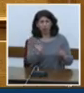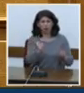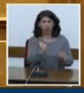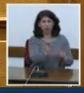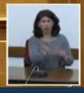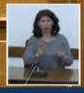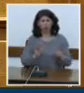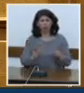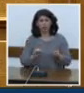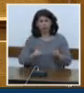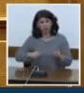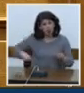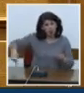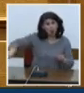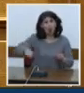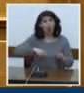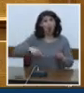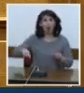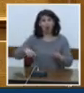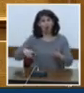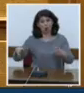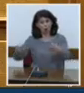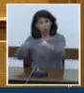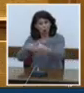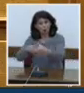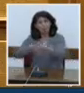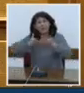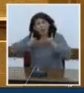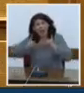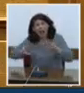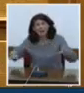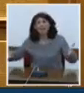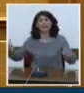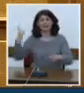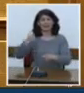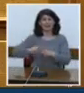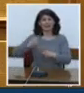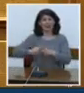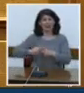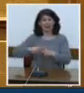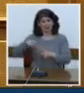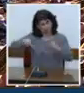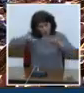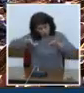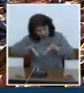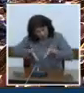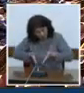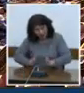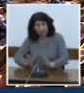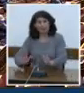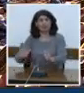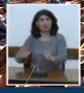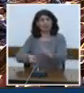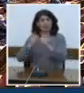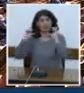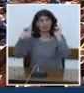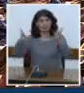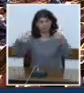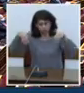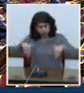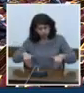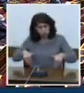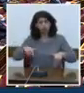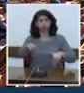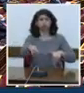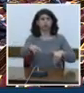ολόκληρη παράταξη, τη μεγαλύτερη της χώρας, που γεννήθηκε για να υπάρχει, για να υπηρετεί την πατρίδα και όχι για να τη διασύρουν